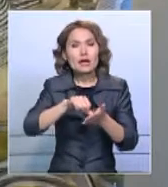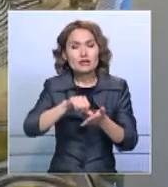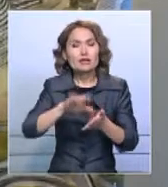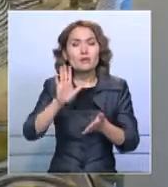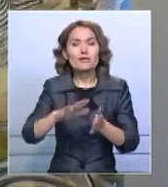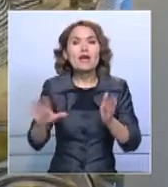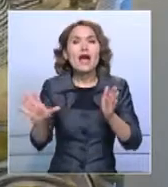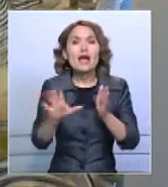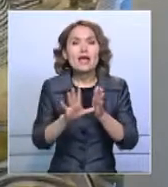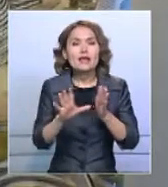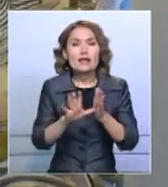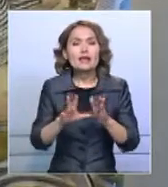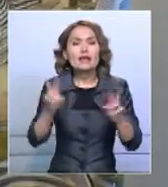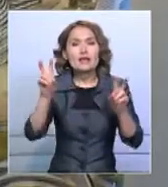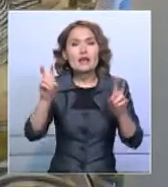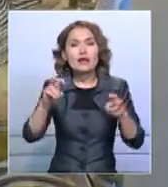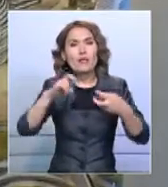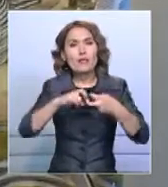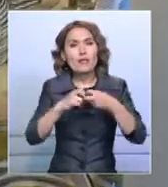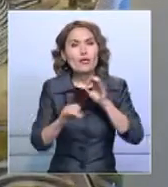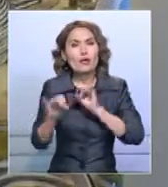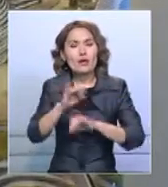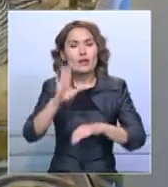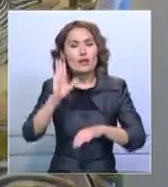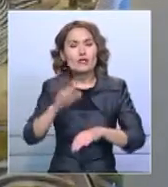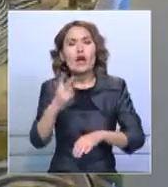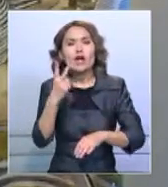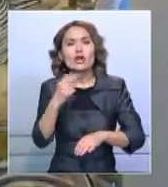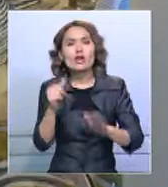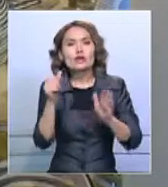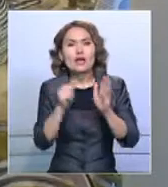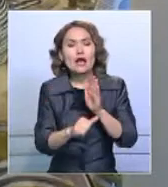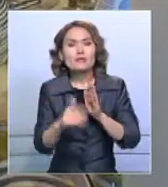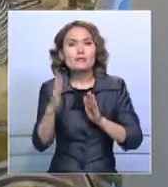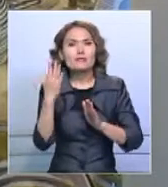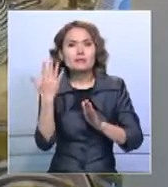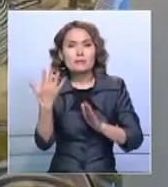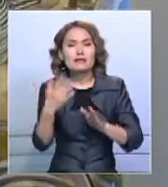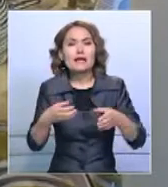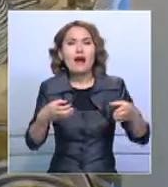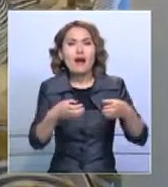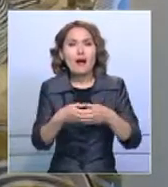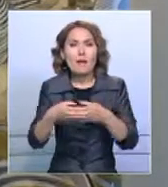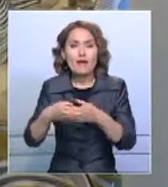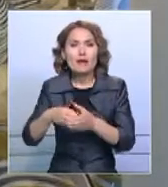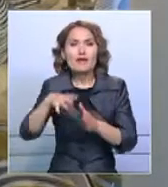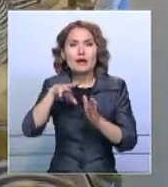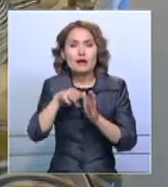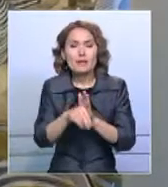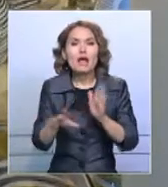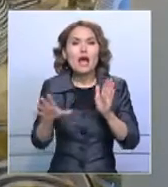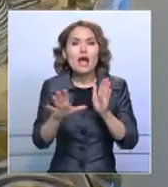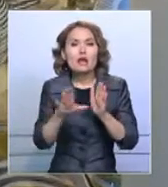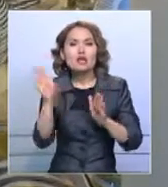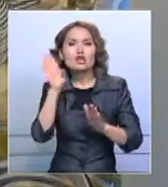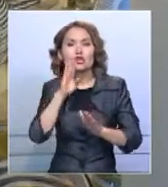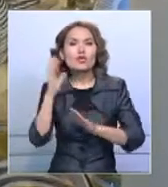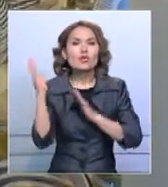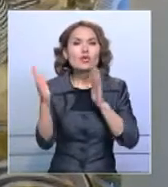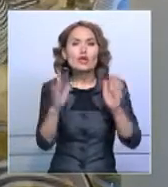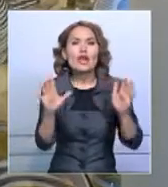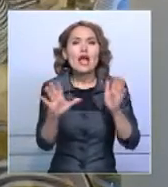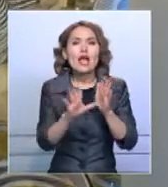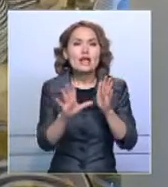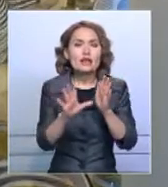жылдықтың тақырыбына айналып отыр. Біздің кластерге 200 австралиялық компания кіреді. Олардың барлығы баламалы энергия тұрғысында жұмыс істейді.